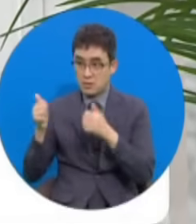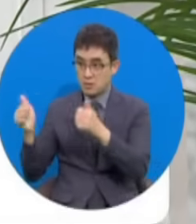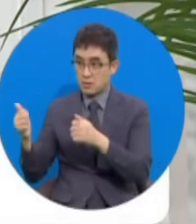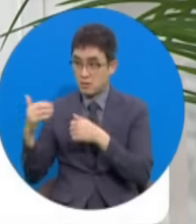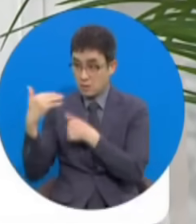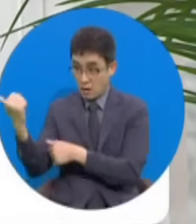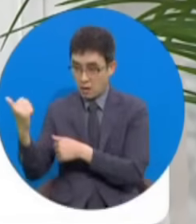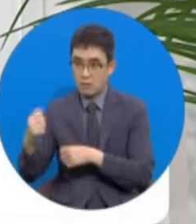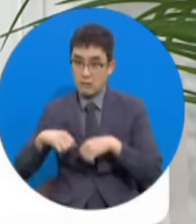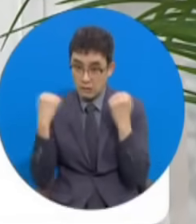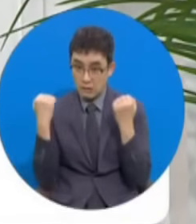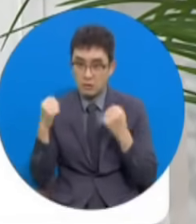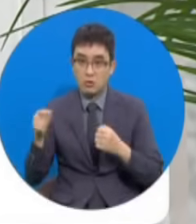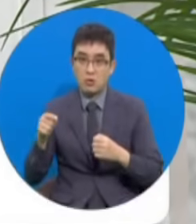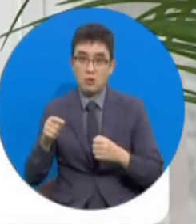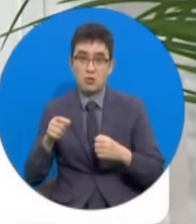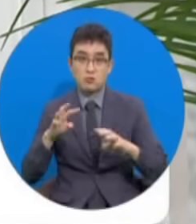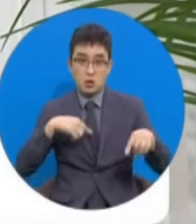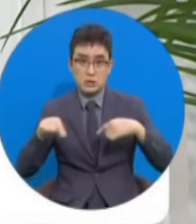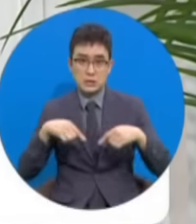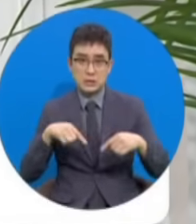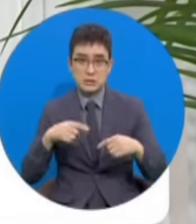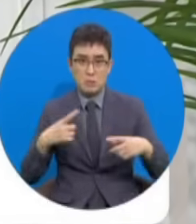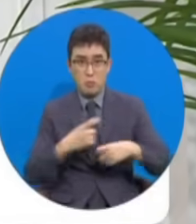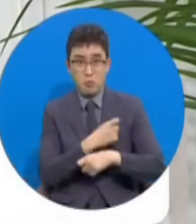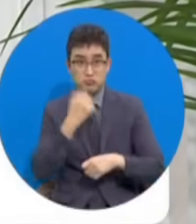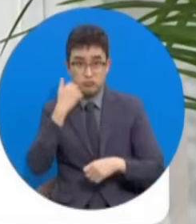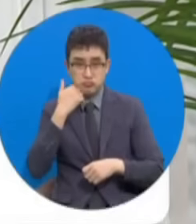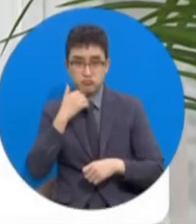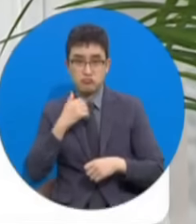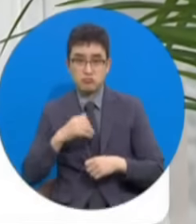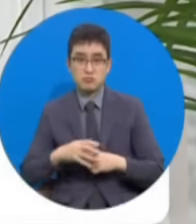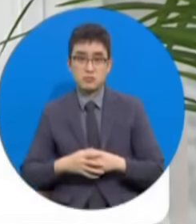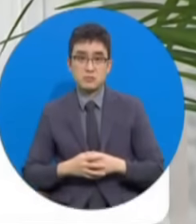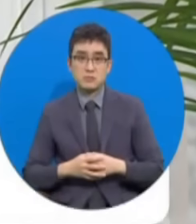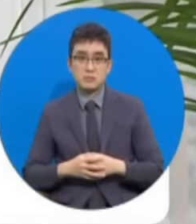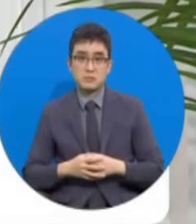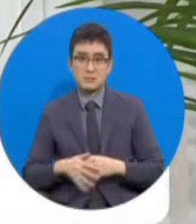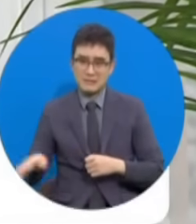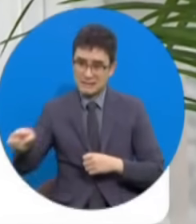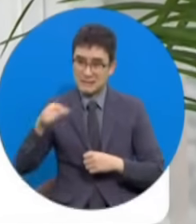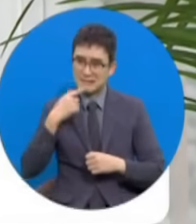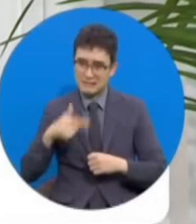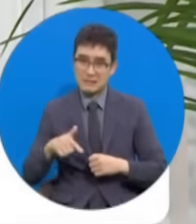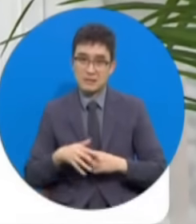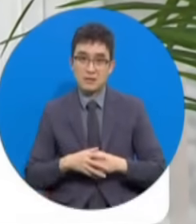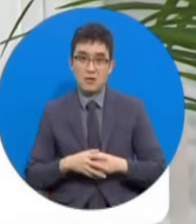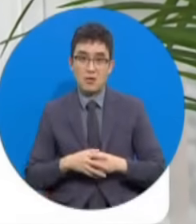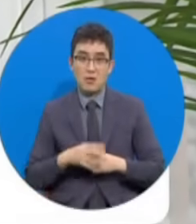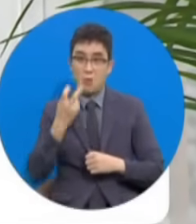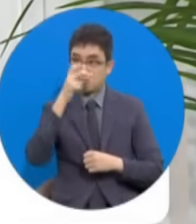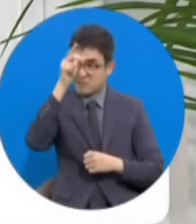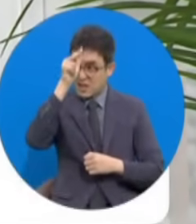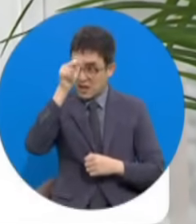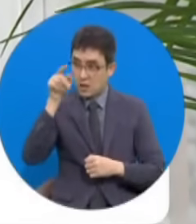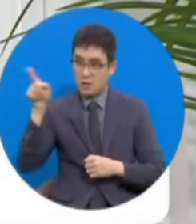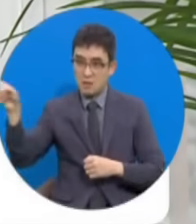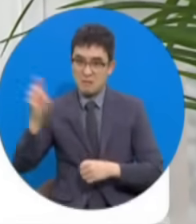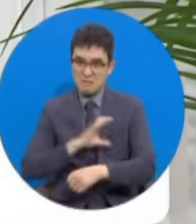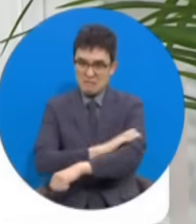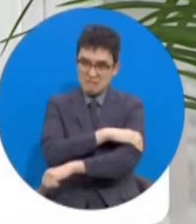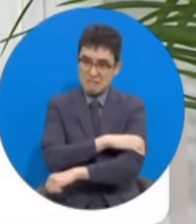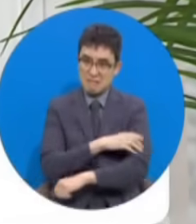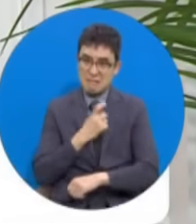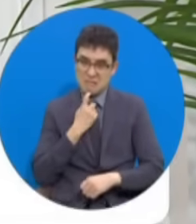정치 보복의 대상은 민주당이지 국민의힘이 아닙니다. 사실 저희가 이야기하는 것들 검찰 독재로 이해하고 검찰이 무리하게